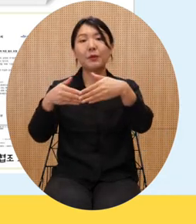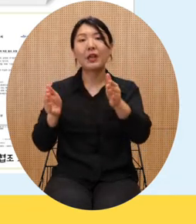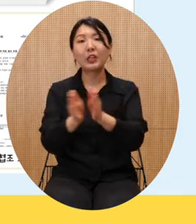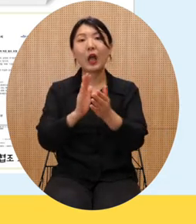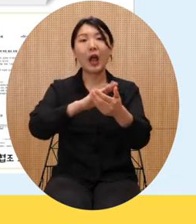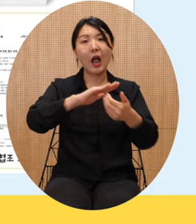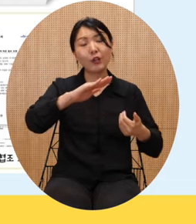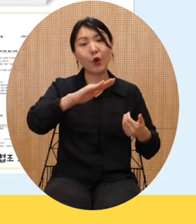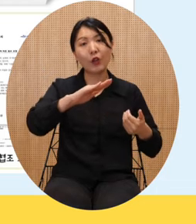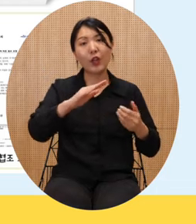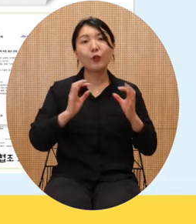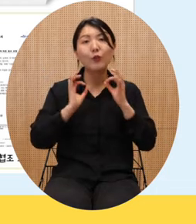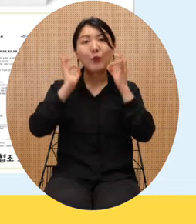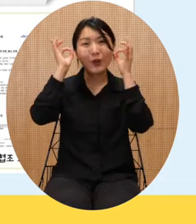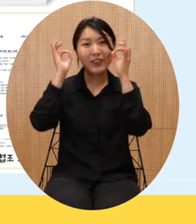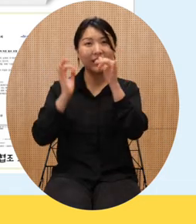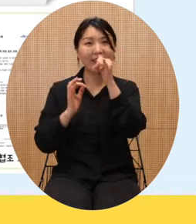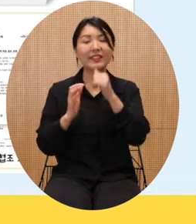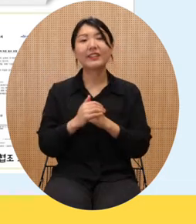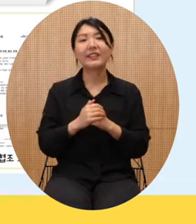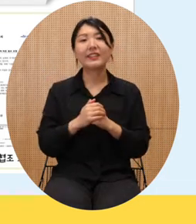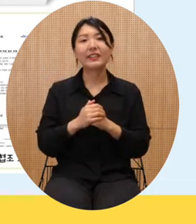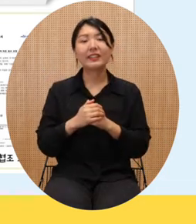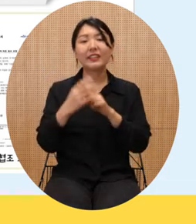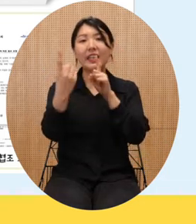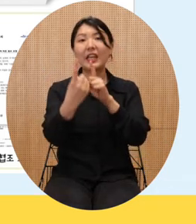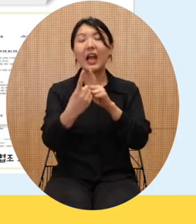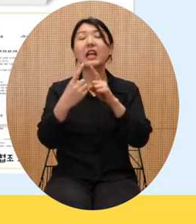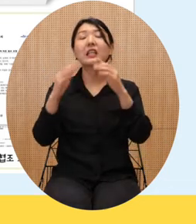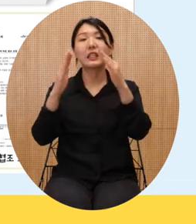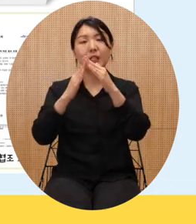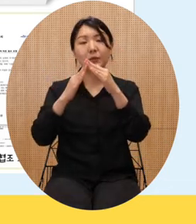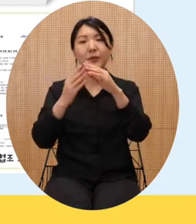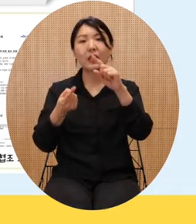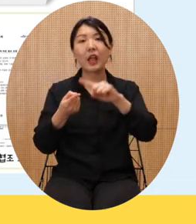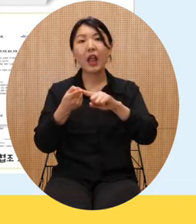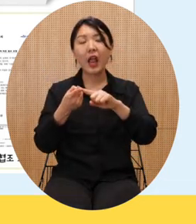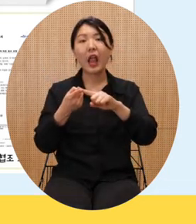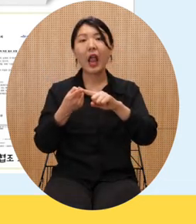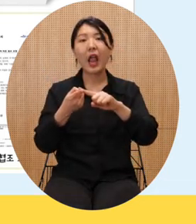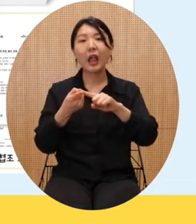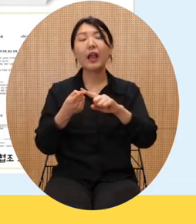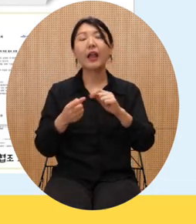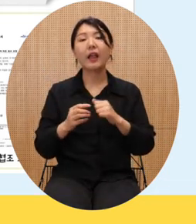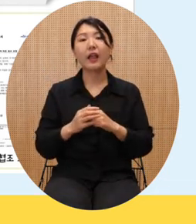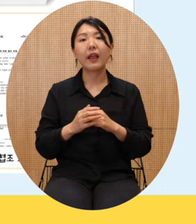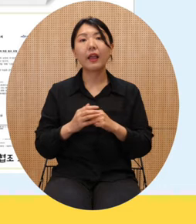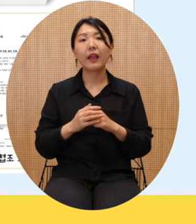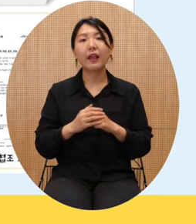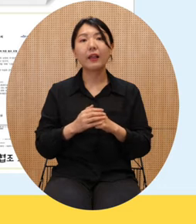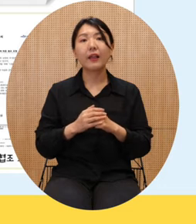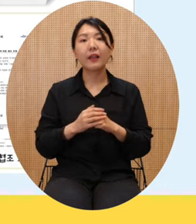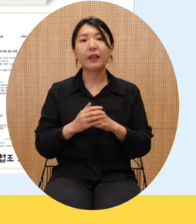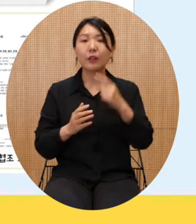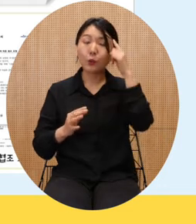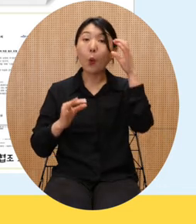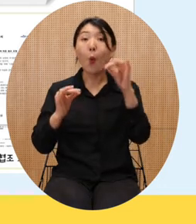시흥시 주택과에서 사전 작업을 또 굉장히 잘 해주셨더라고요. 대상자 가구에 대해서 다 그